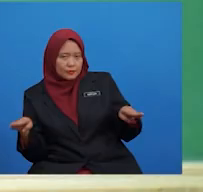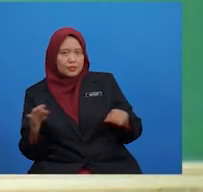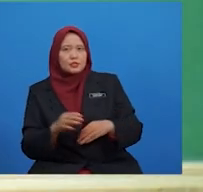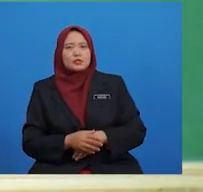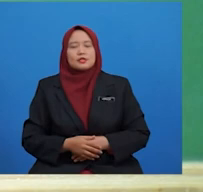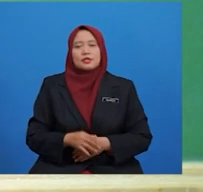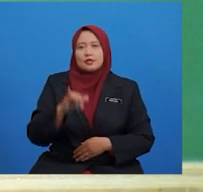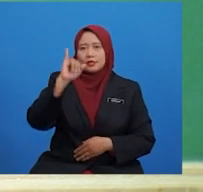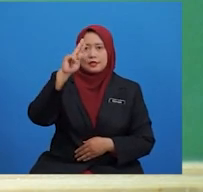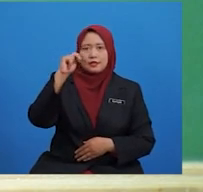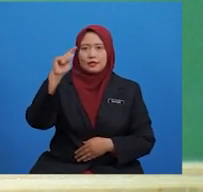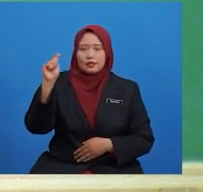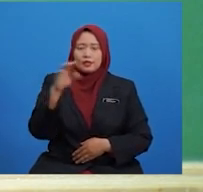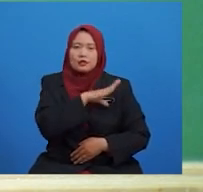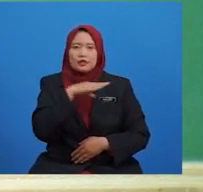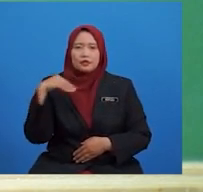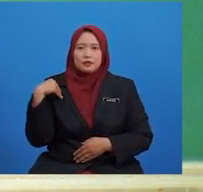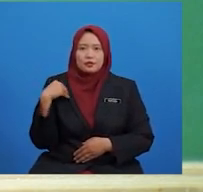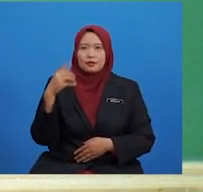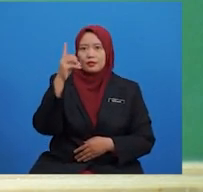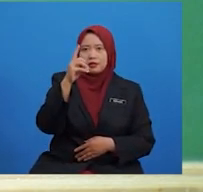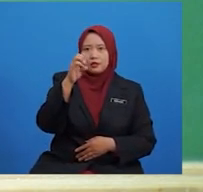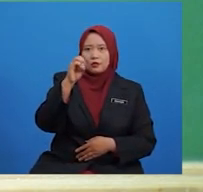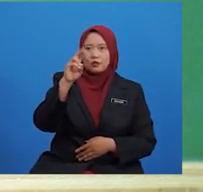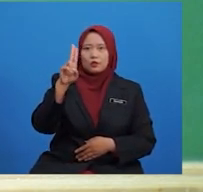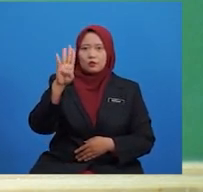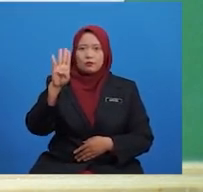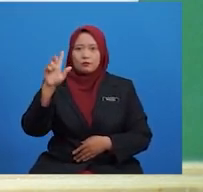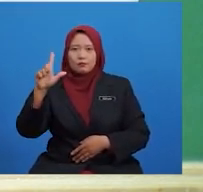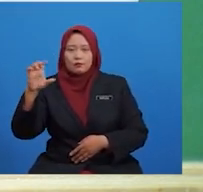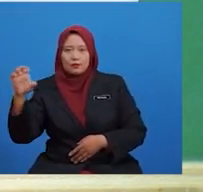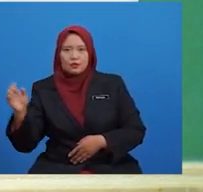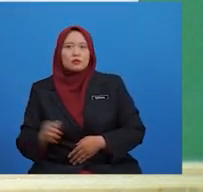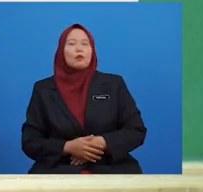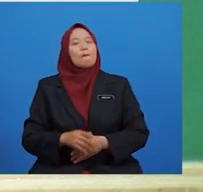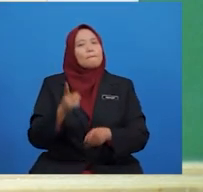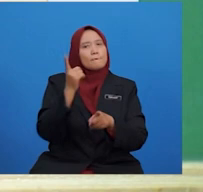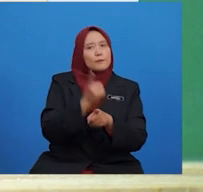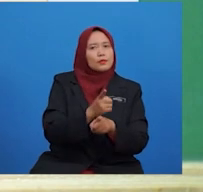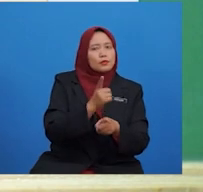double. Ya, betul. Persamaannya ialah kedua-dua ini